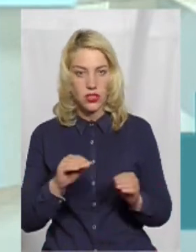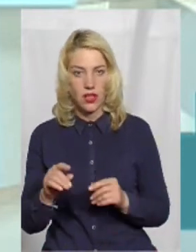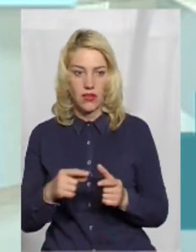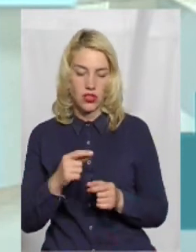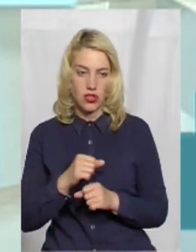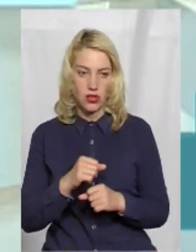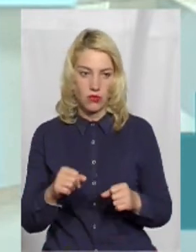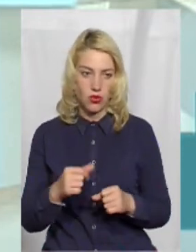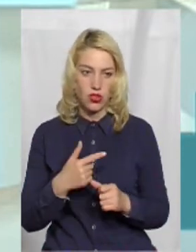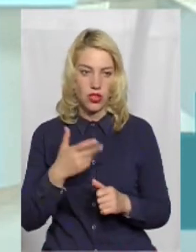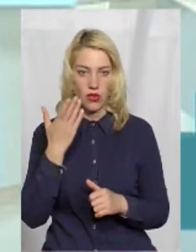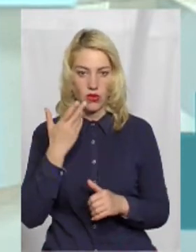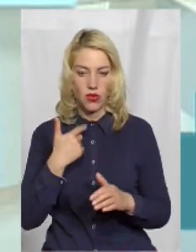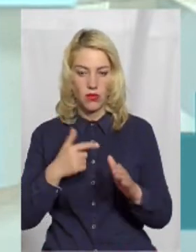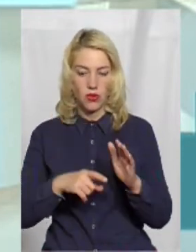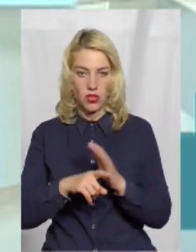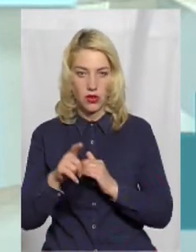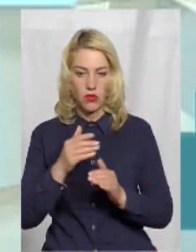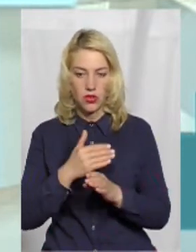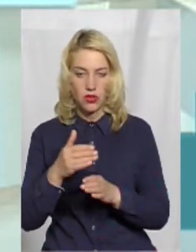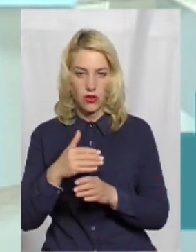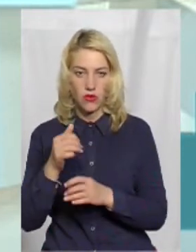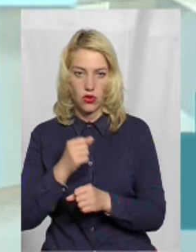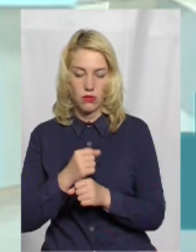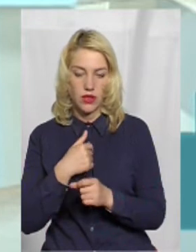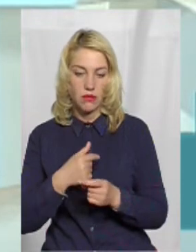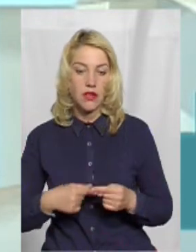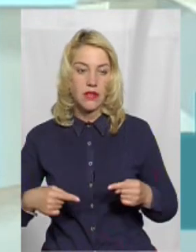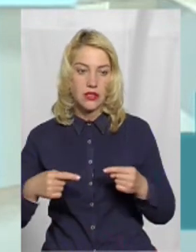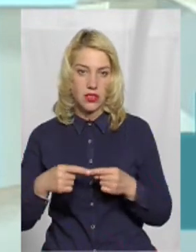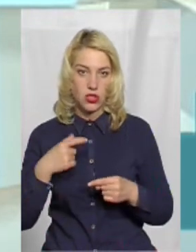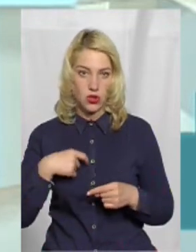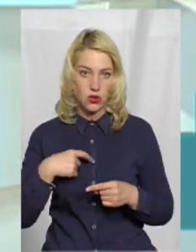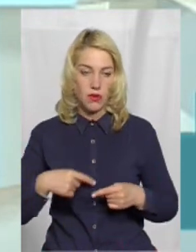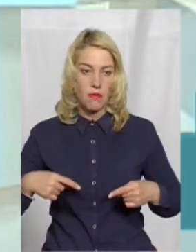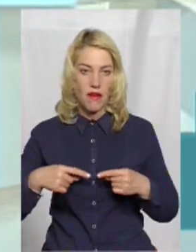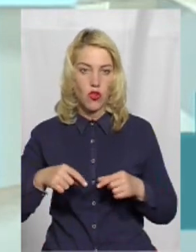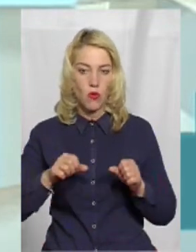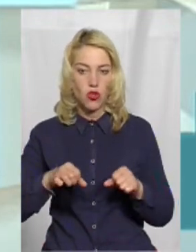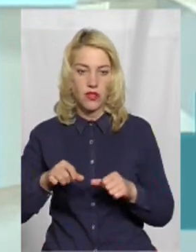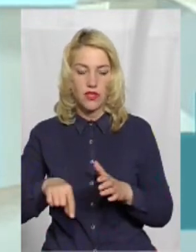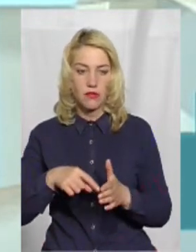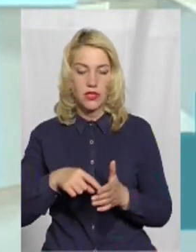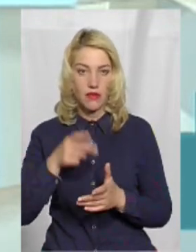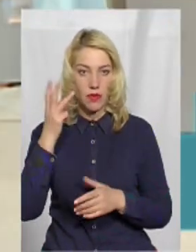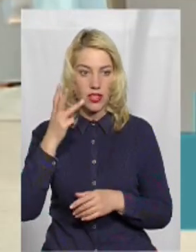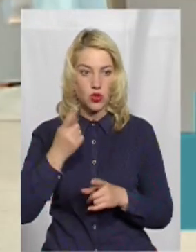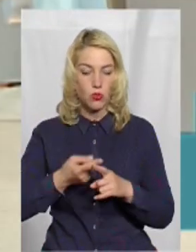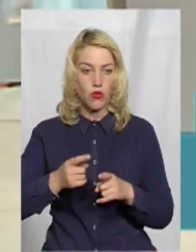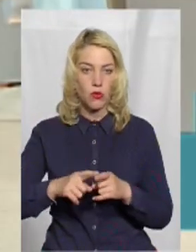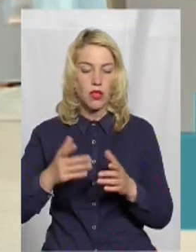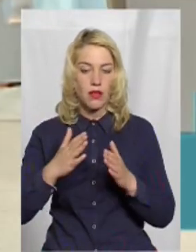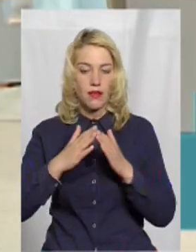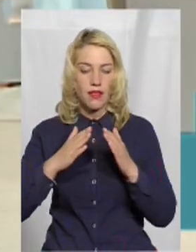І ми, коли це почали послідовно робити, ми собі визначили певну можливість міста Хмельницького в тому, які